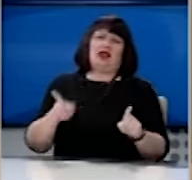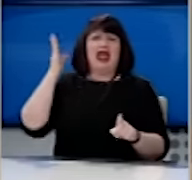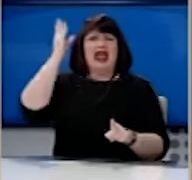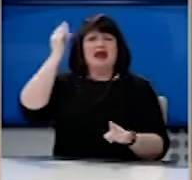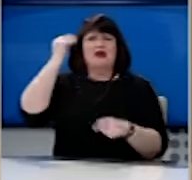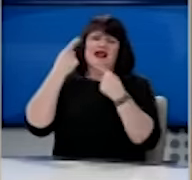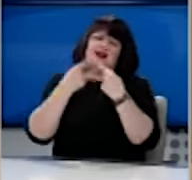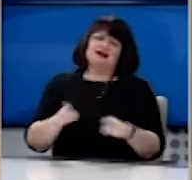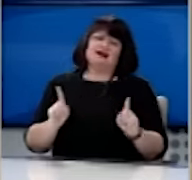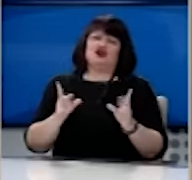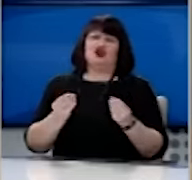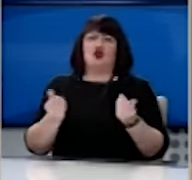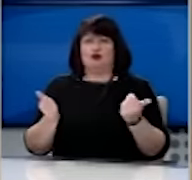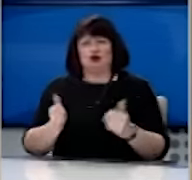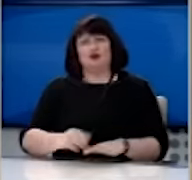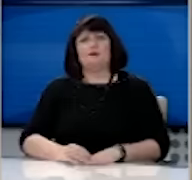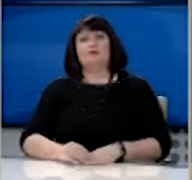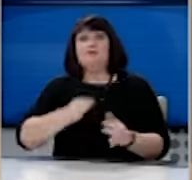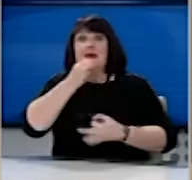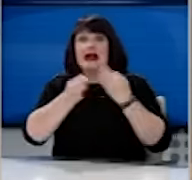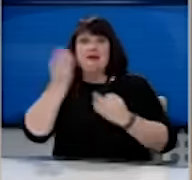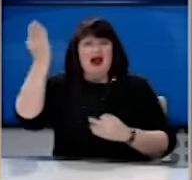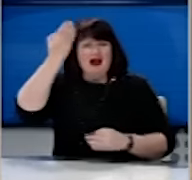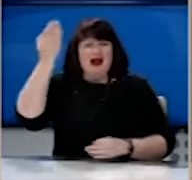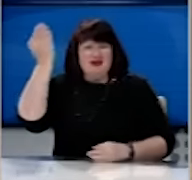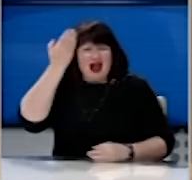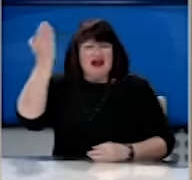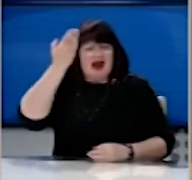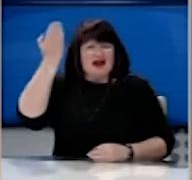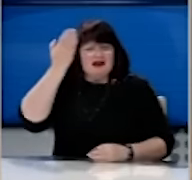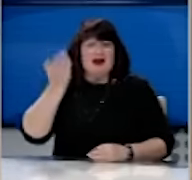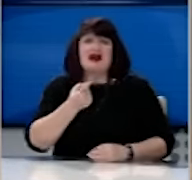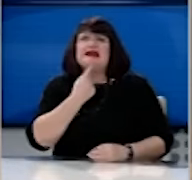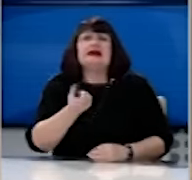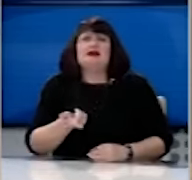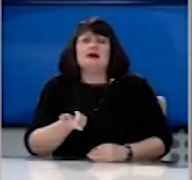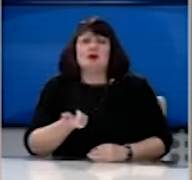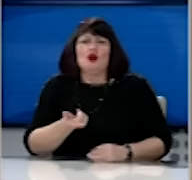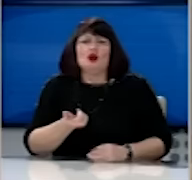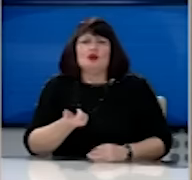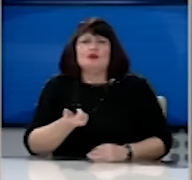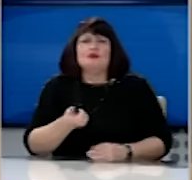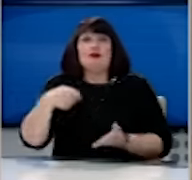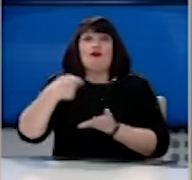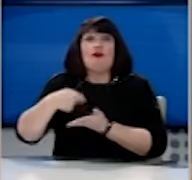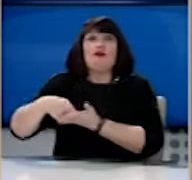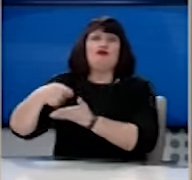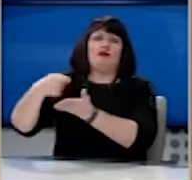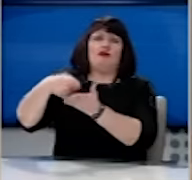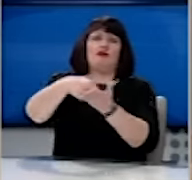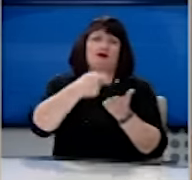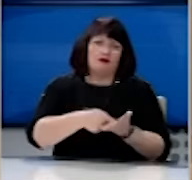Πάμε παρακάτω. Όταν μιλάμε για την ακρίβεια, δεν μπορούμε να μην μιλήσουμε και για τους φόρους